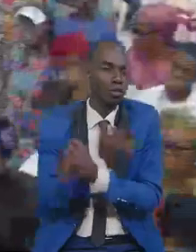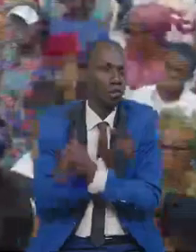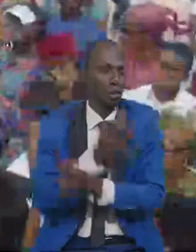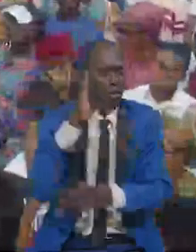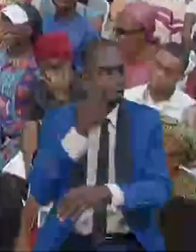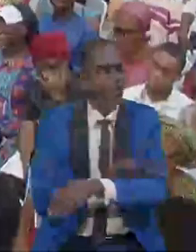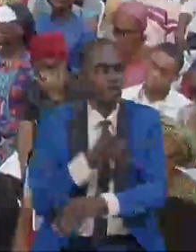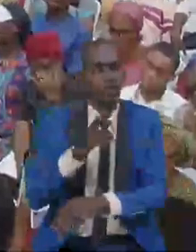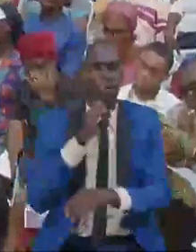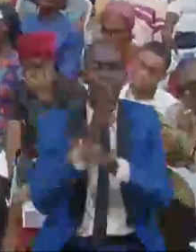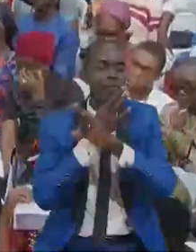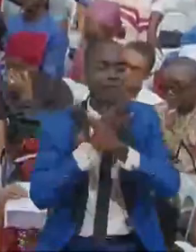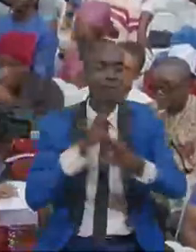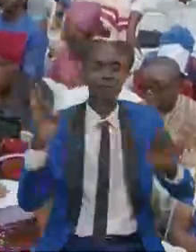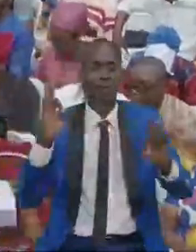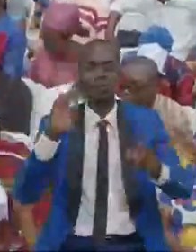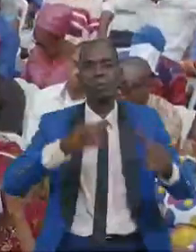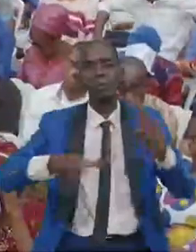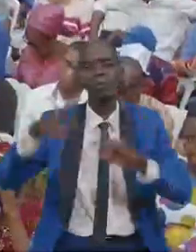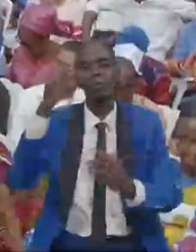amour. Tu es libre.